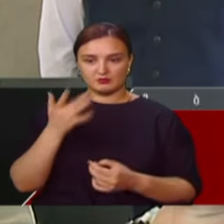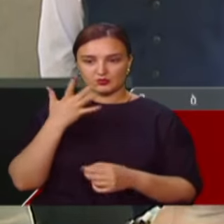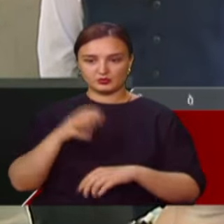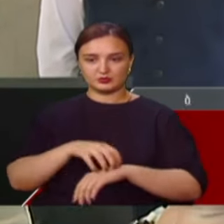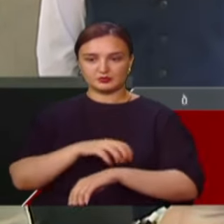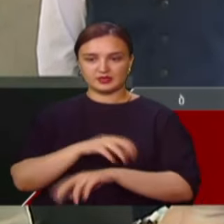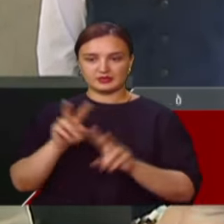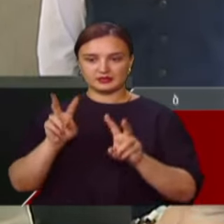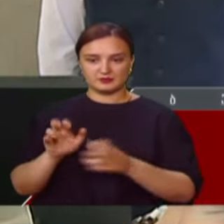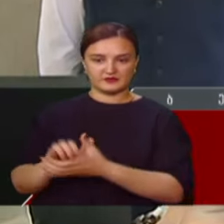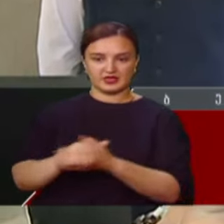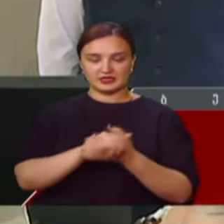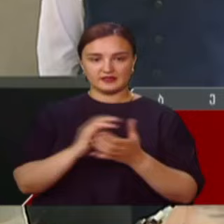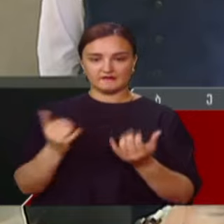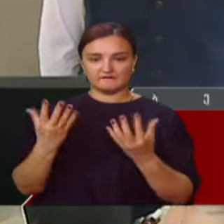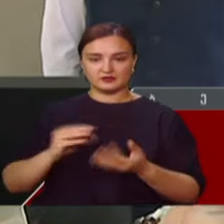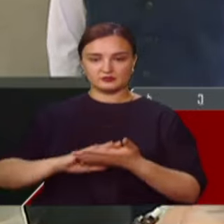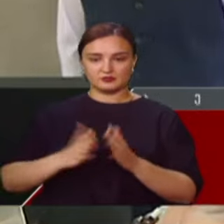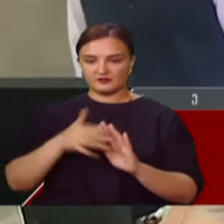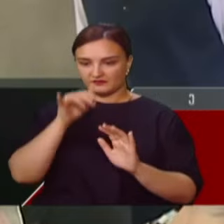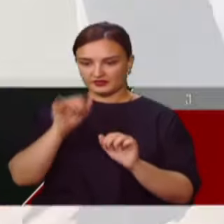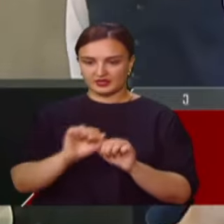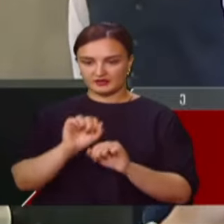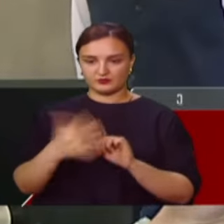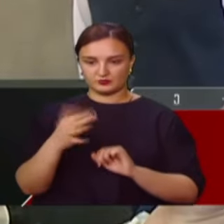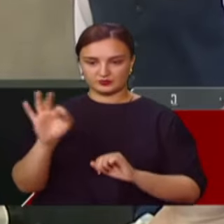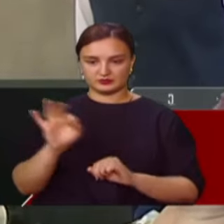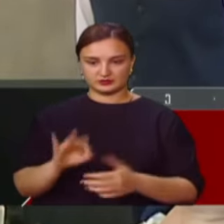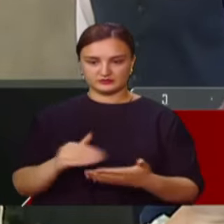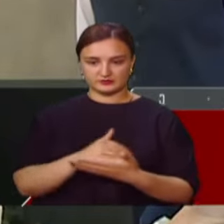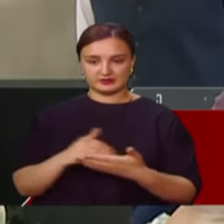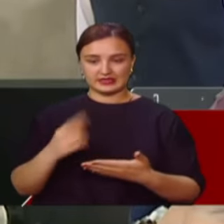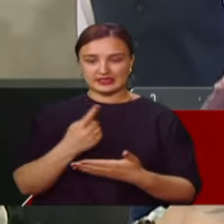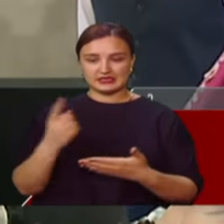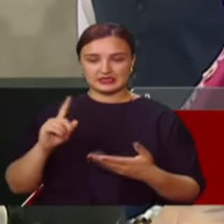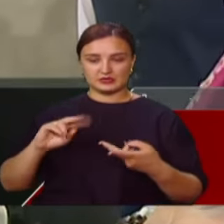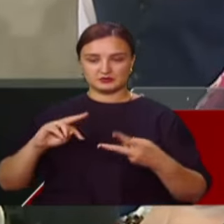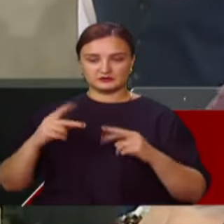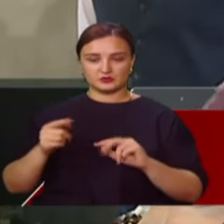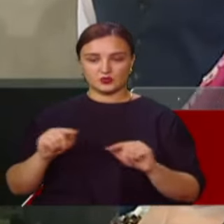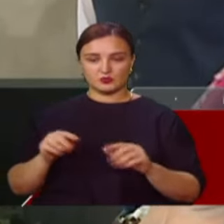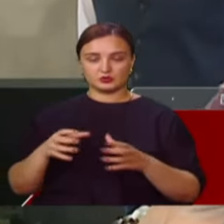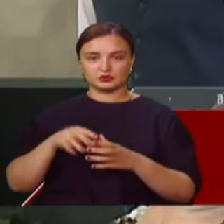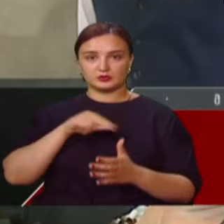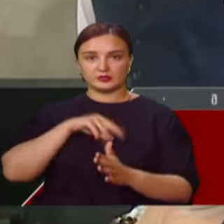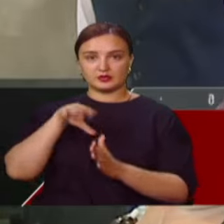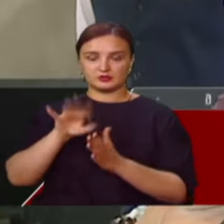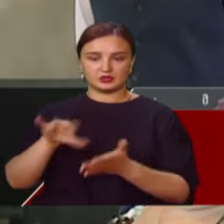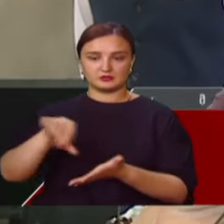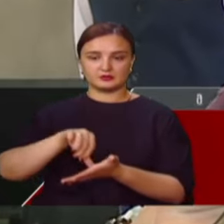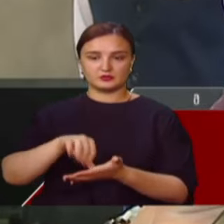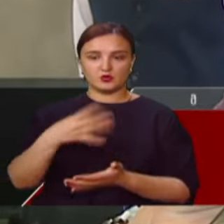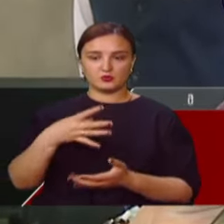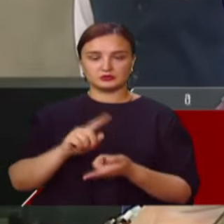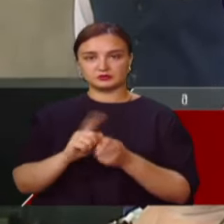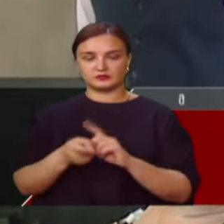პარტიების გაერთიანება, რომლებიც დღევანდელი მდგომარეობით ვერ ლახავენ 5%-იან ბარიერს. ერთ-ერთი რამე სვლის, რომ ოპოზიცია პარლამენტში იქნება წარმოდგენილი 40-ის